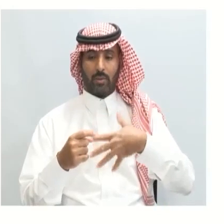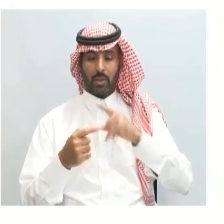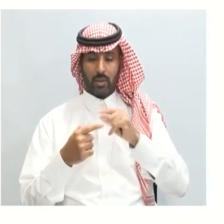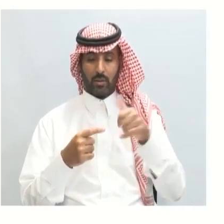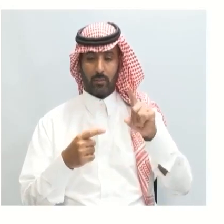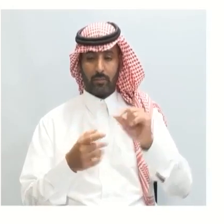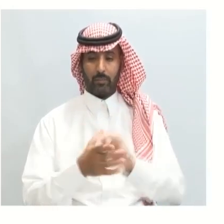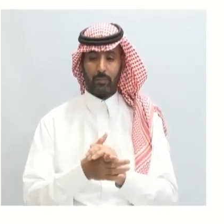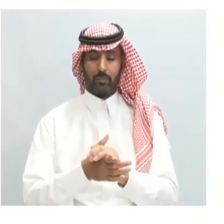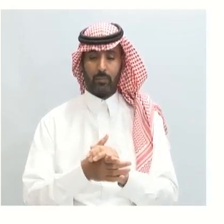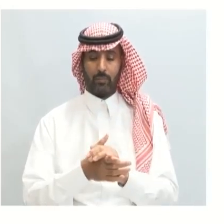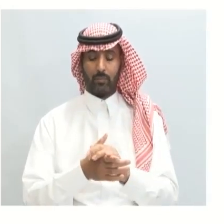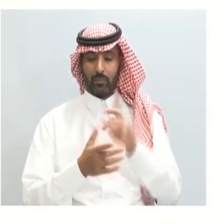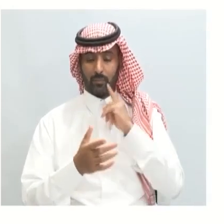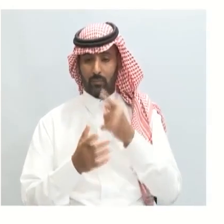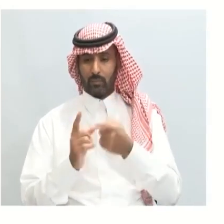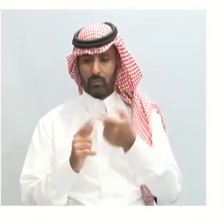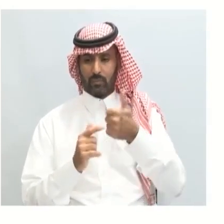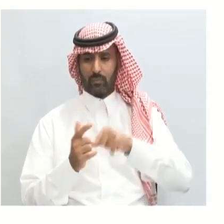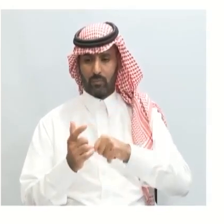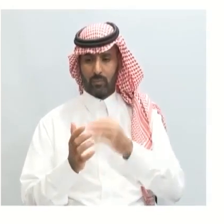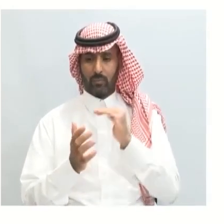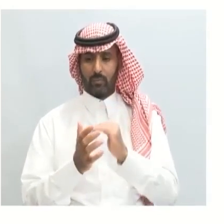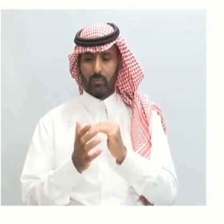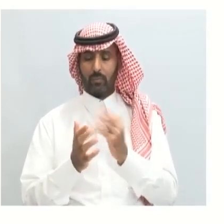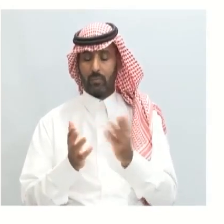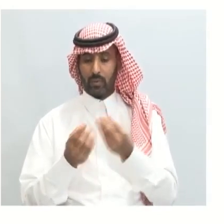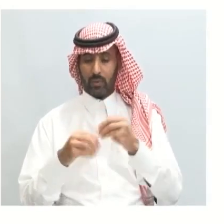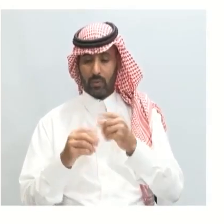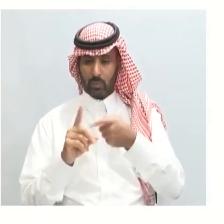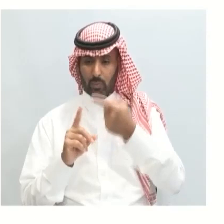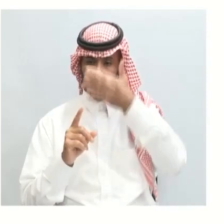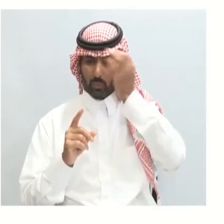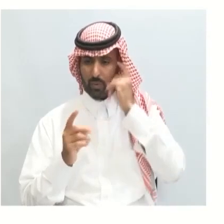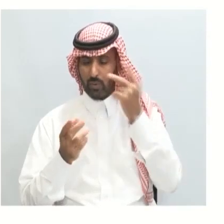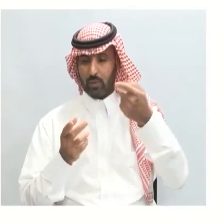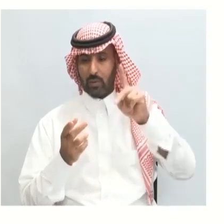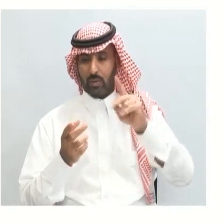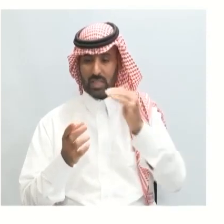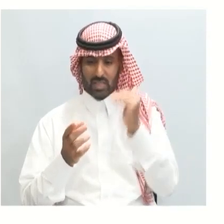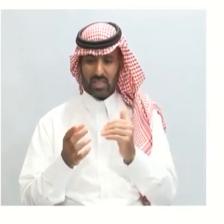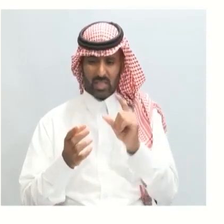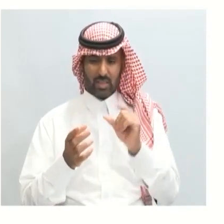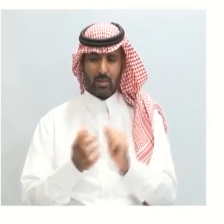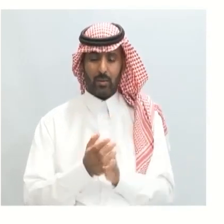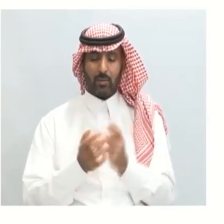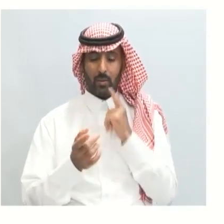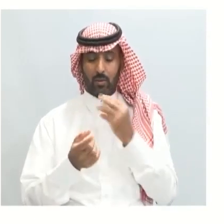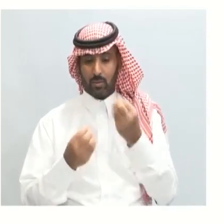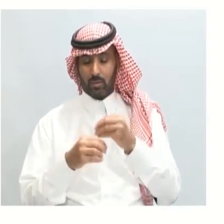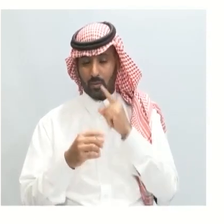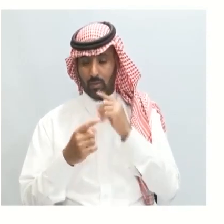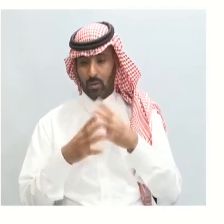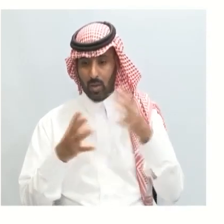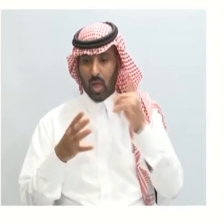لتر بالنسبه لدرجه او تقويم الاجابه الزياده في درجه الحراره بالكلفن صغيره نسبيا ستكون الزياده في